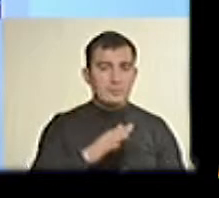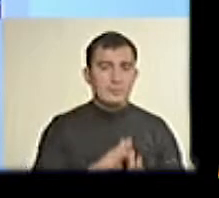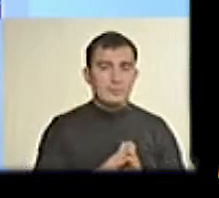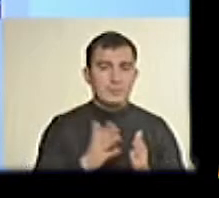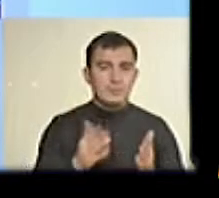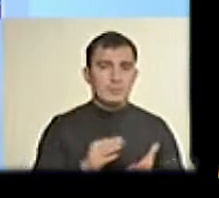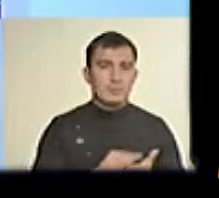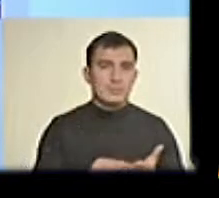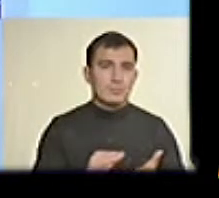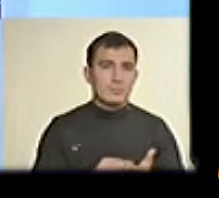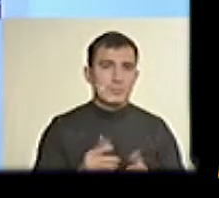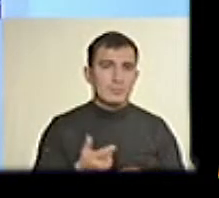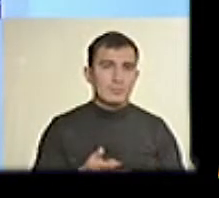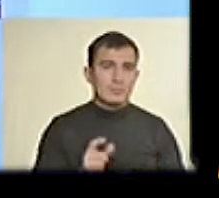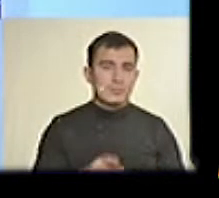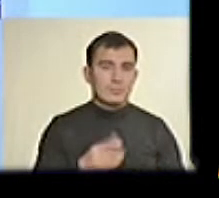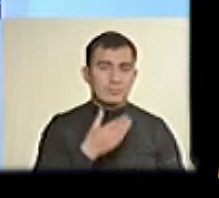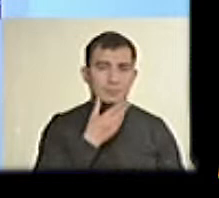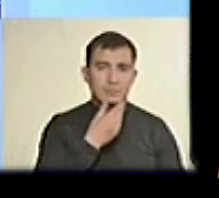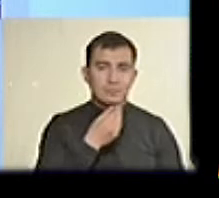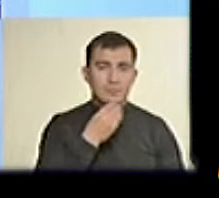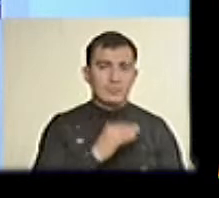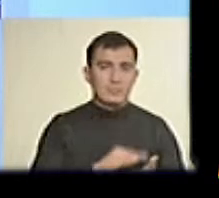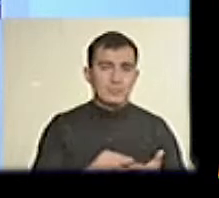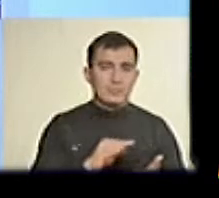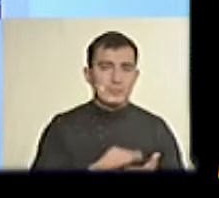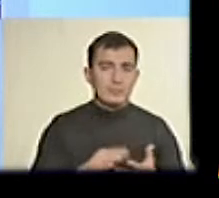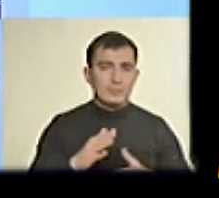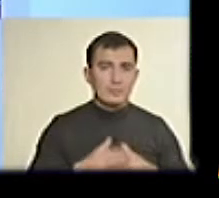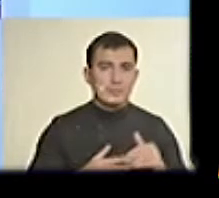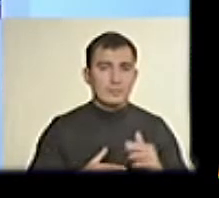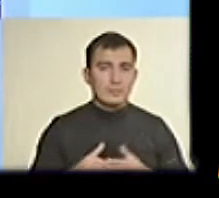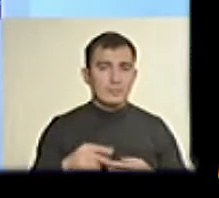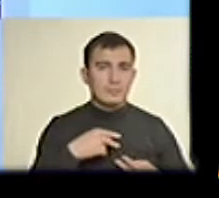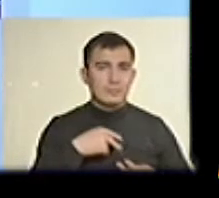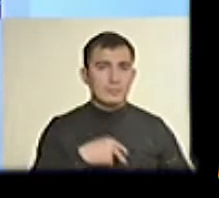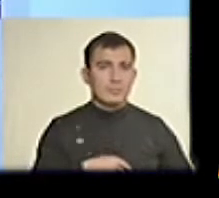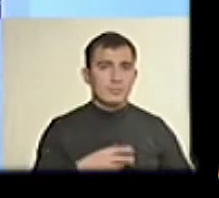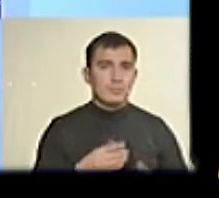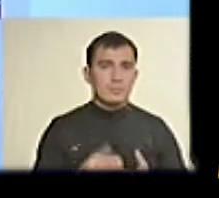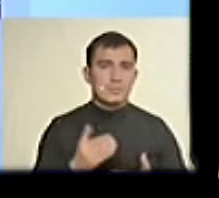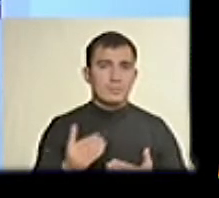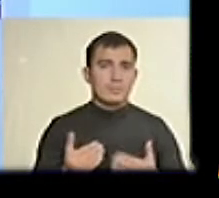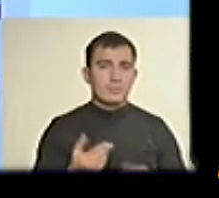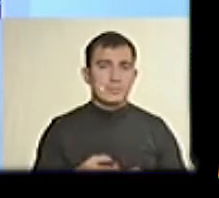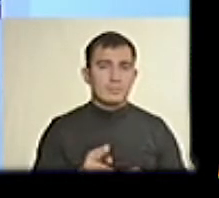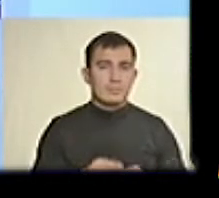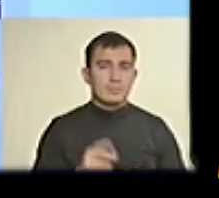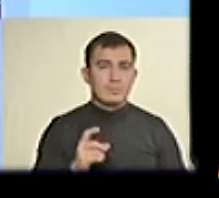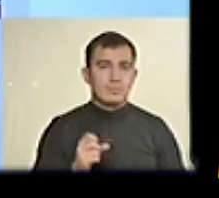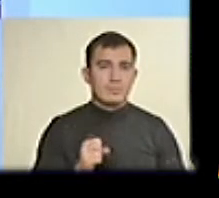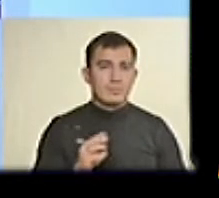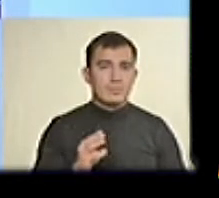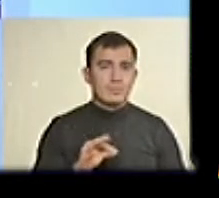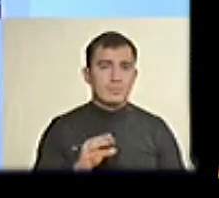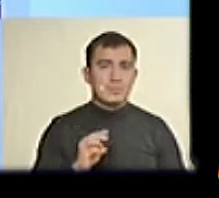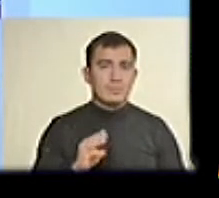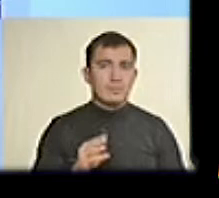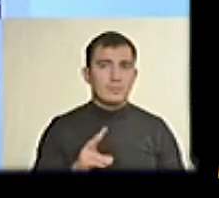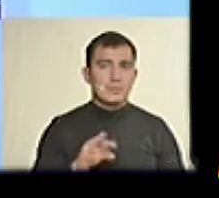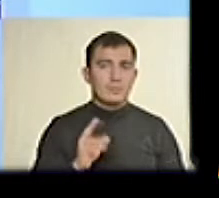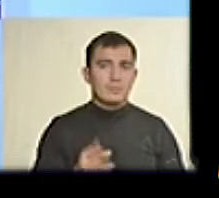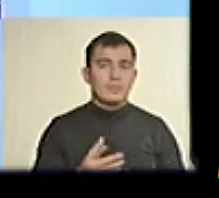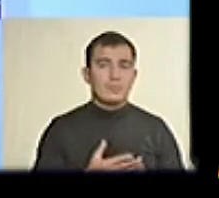juda ham mashhur bo'lgan qo'lyozmalarni qo'l mehnati yordamida mana bunday xattotlik usullaridan foydalangan